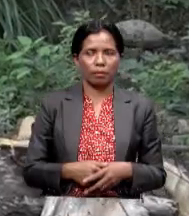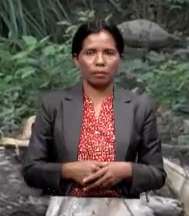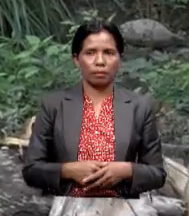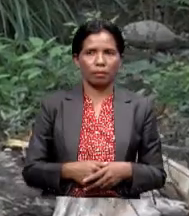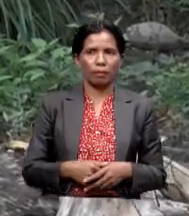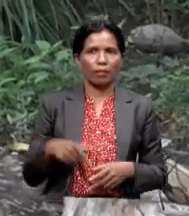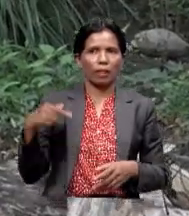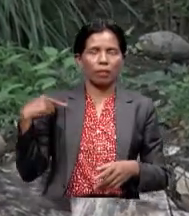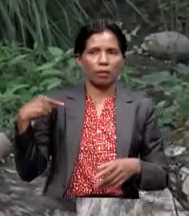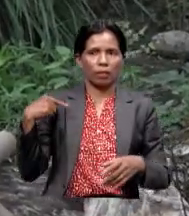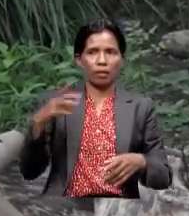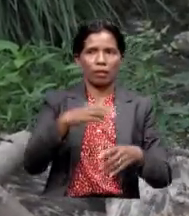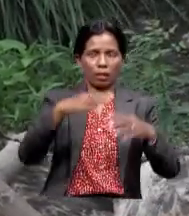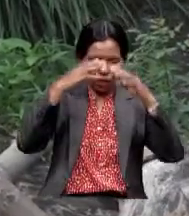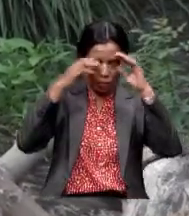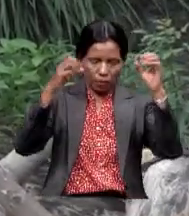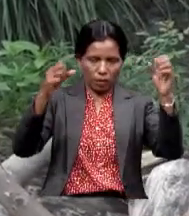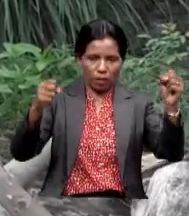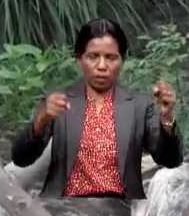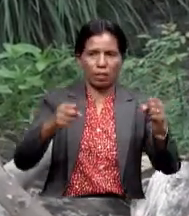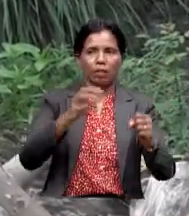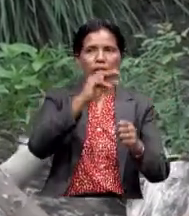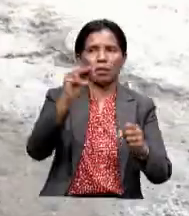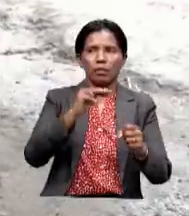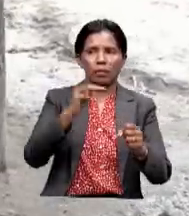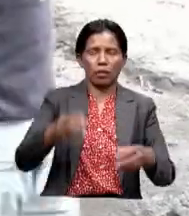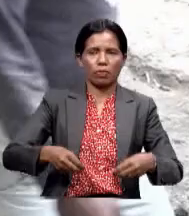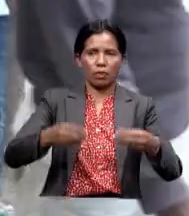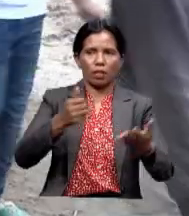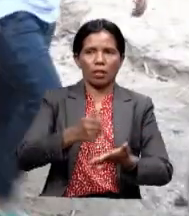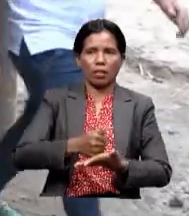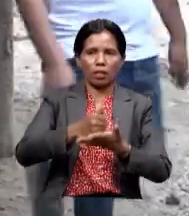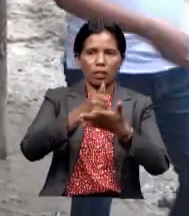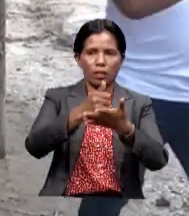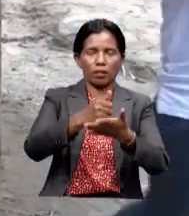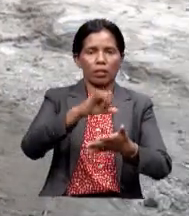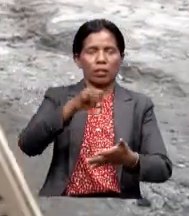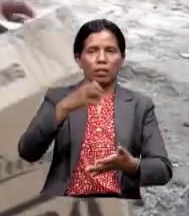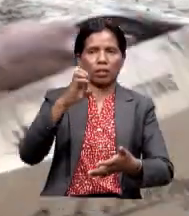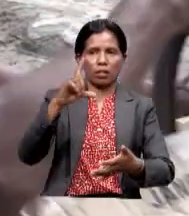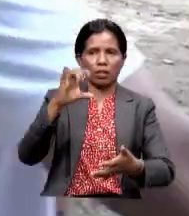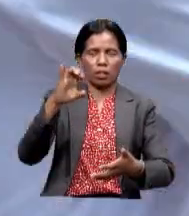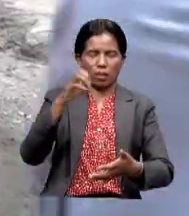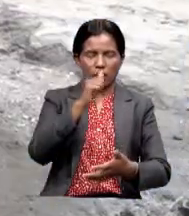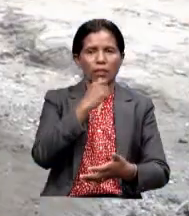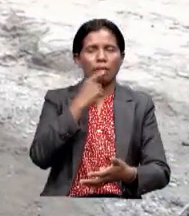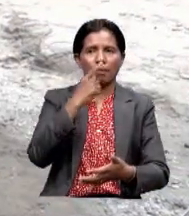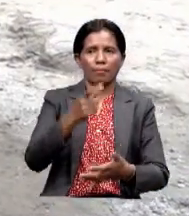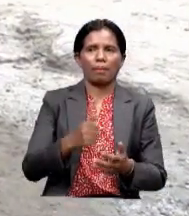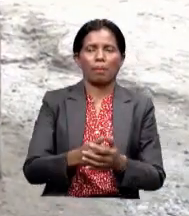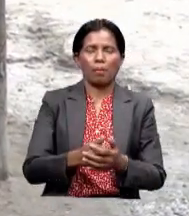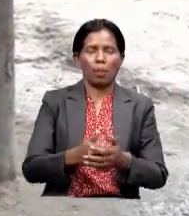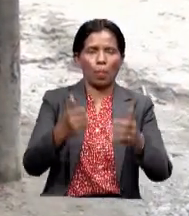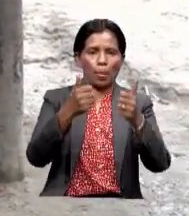Gabinete Sociedade Civil Presidente Republika segunda ne fo apoio bak biet laik Gelia dos Santos. Asesor Sociedade